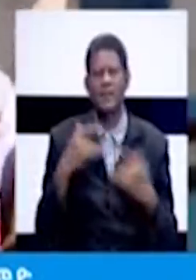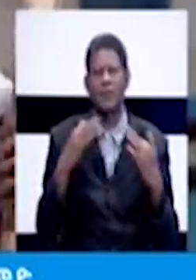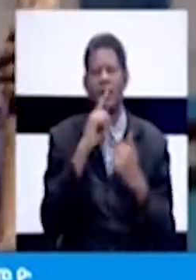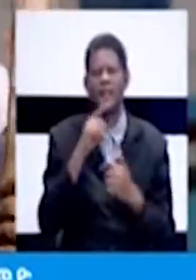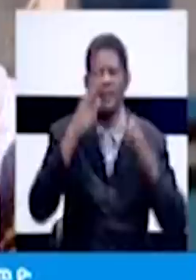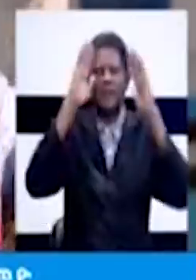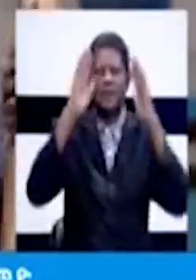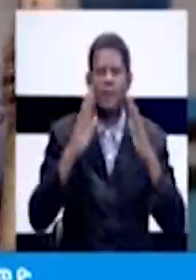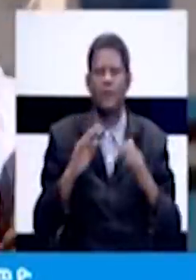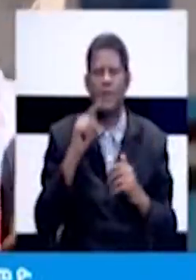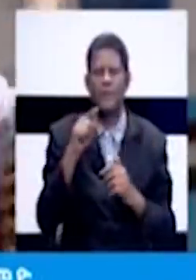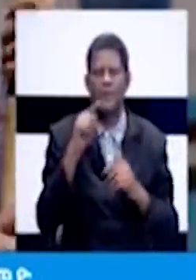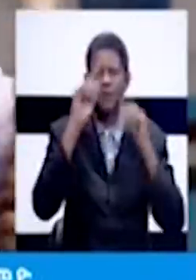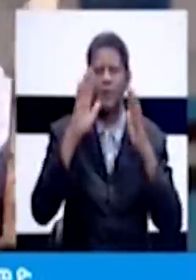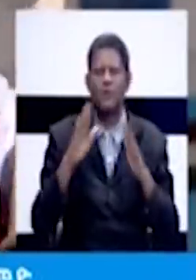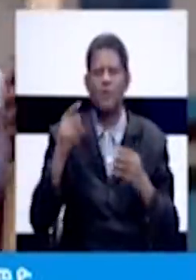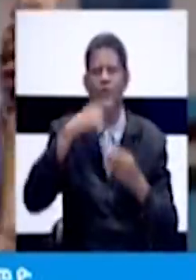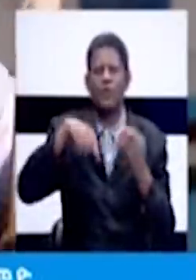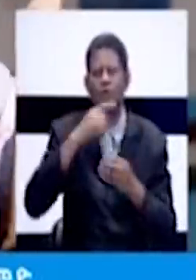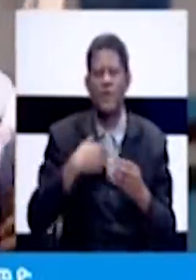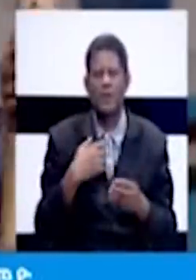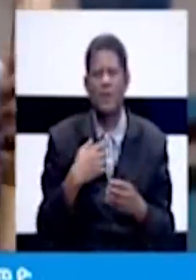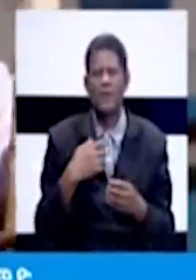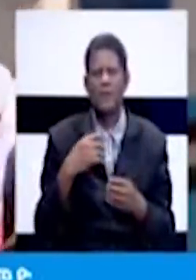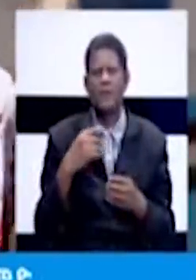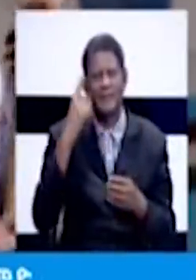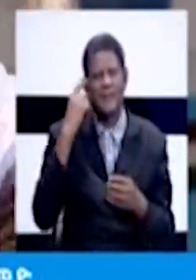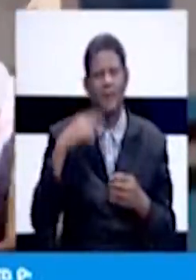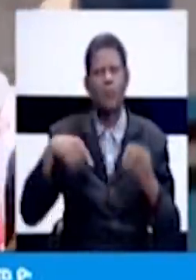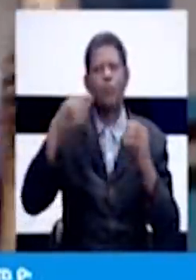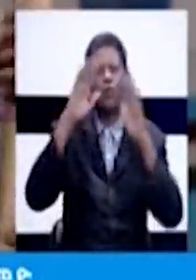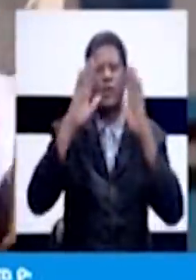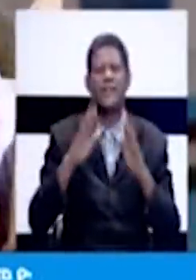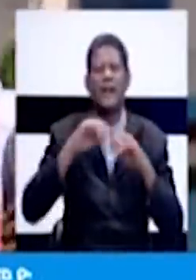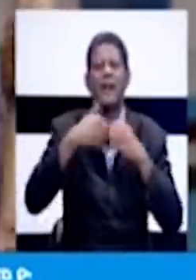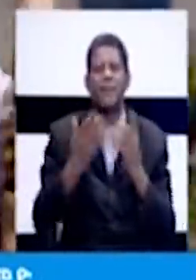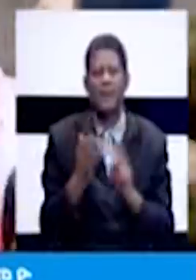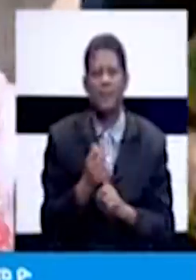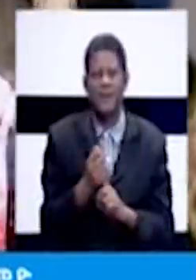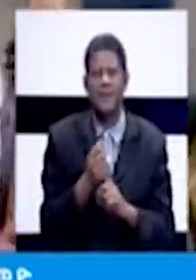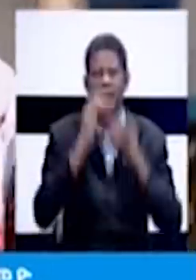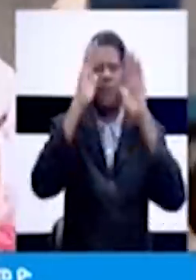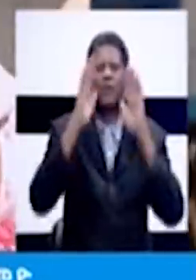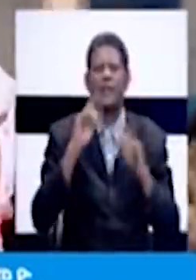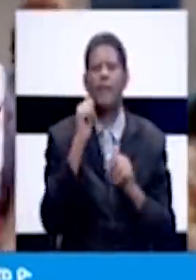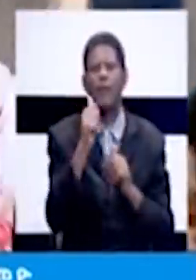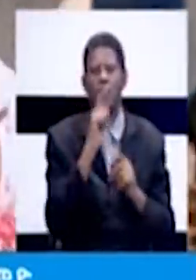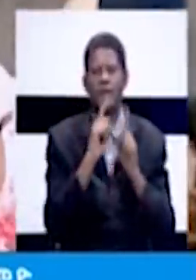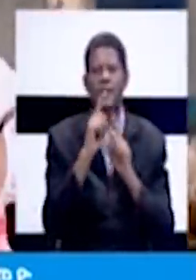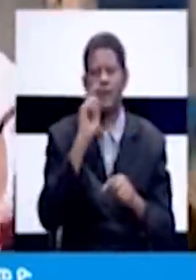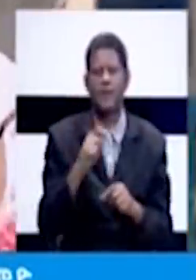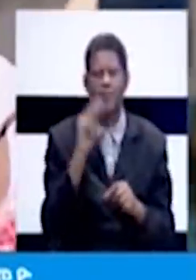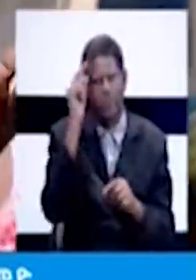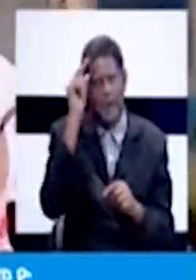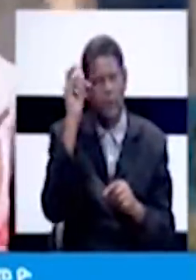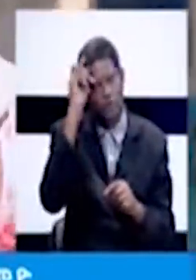ኢና ምርኮኛ እዮም ሃምዚ ኢሎም ዝዛረብ ኣለው ትግራይ ምርኮኛ ምርኮኛስ ሃመይ ሃምቲ ሕዝስ ምርኮኛ እየ ክዛረብ ዝኽእል ባዕሉ እቲ ብርሃኑ